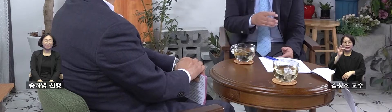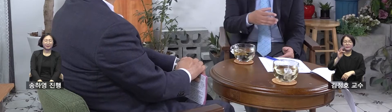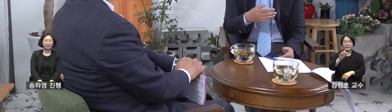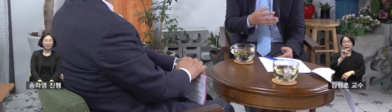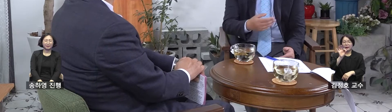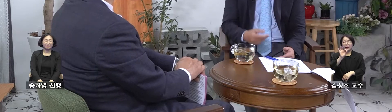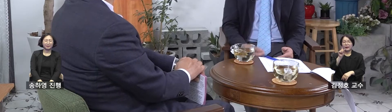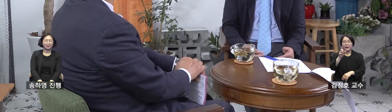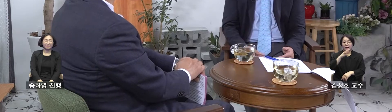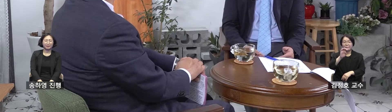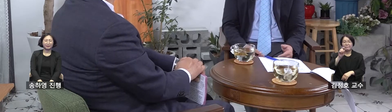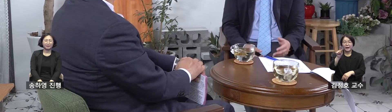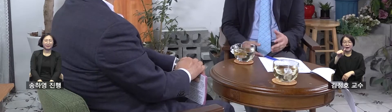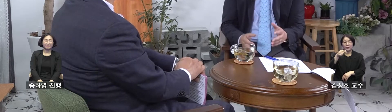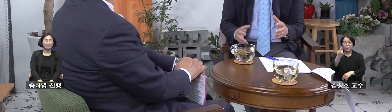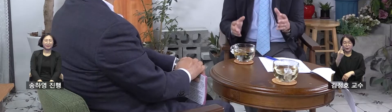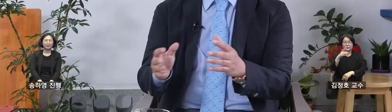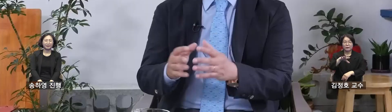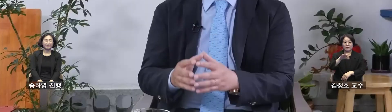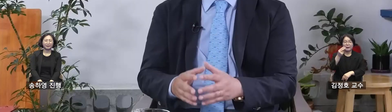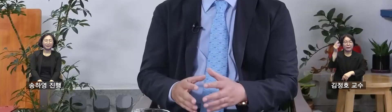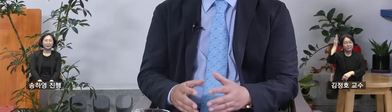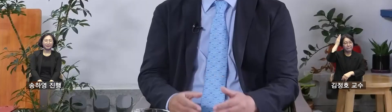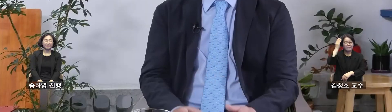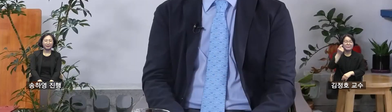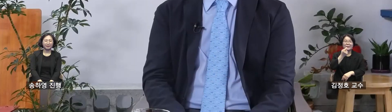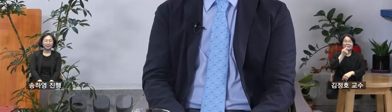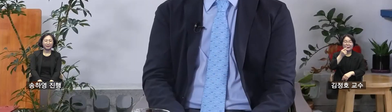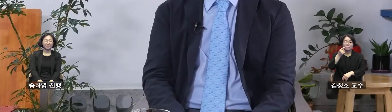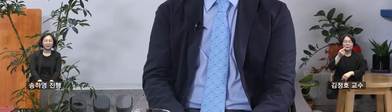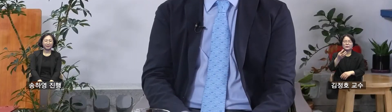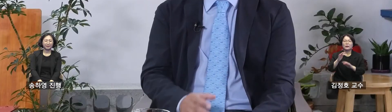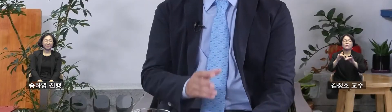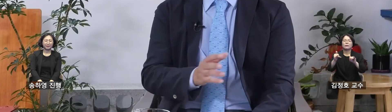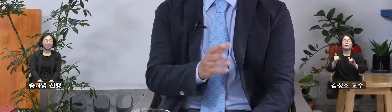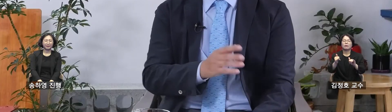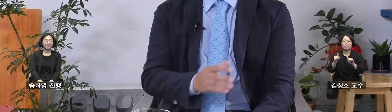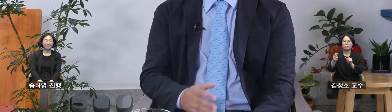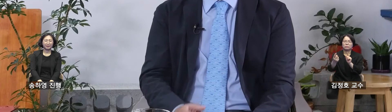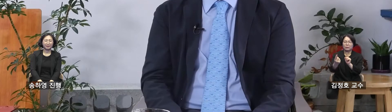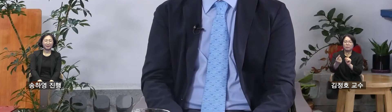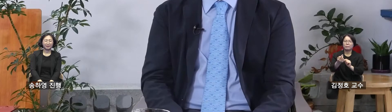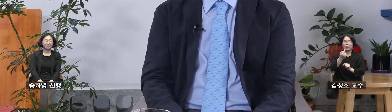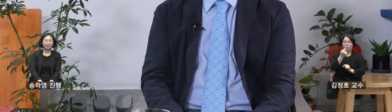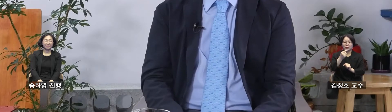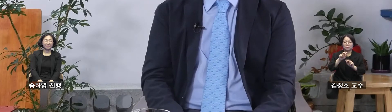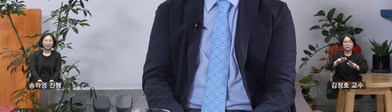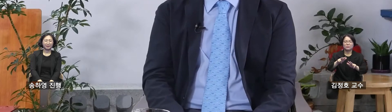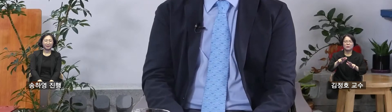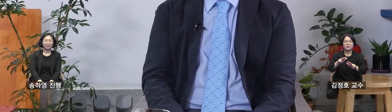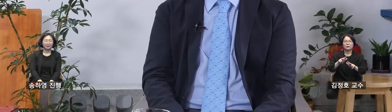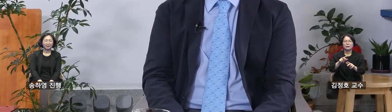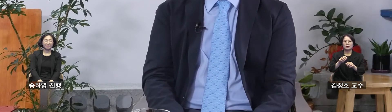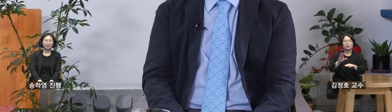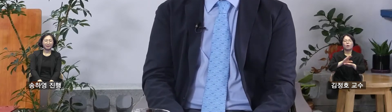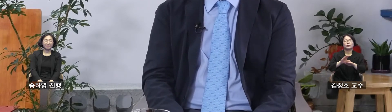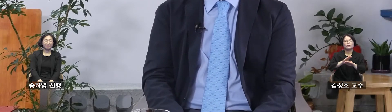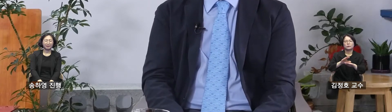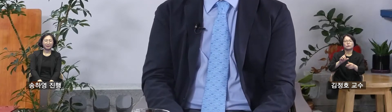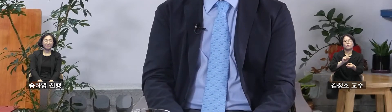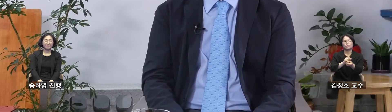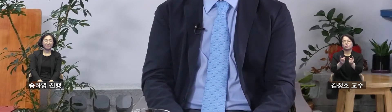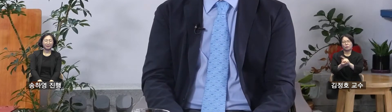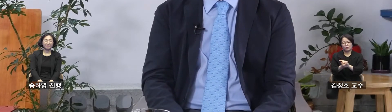때 인간하고 두면서 배우지만 요즘은 자기네끼리 바둑을 둡니다. 그러니까 인간도 상관없이 데이터만 있으면